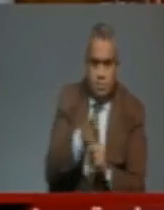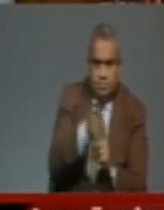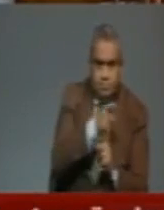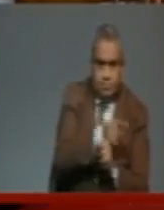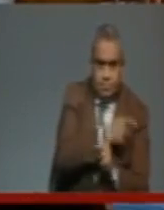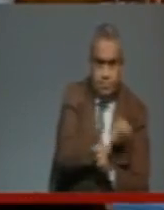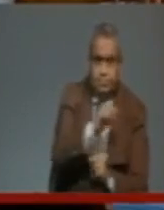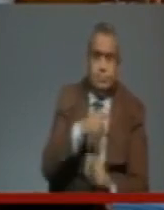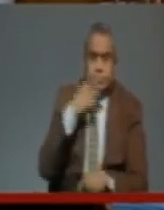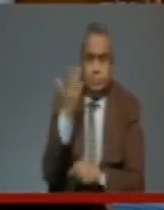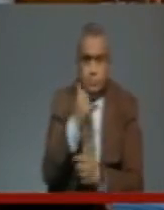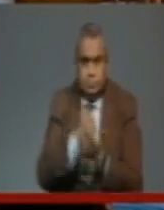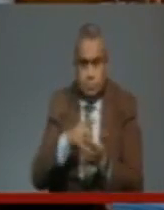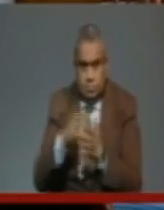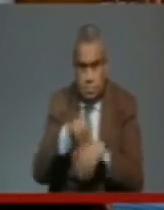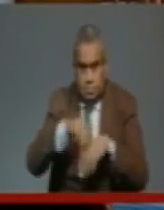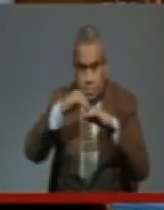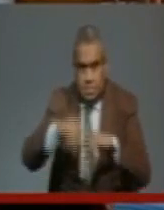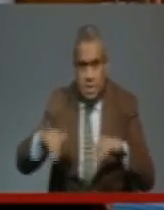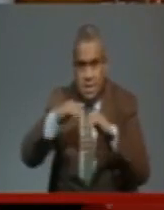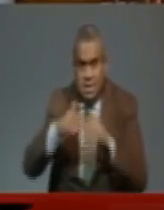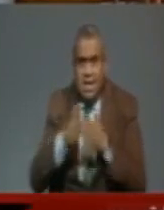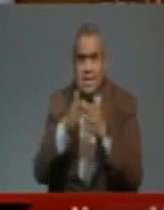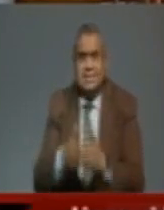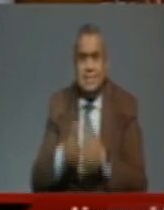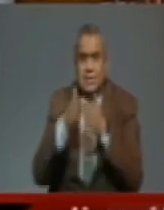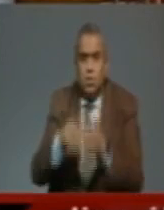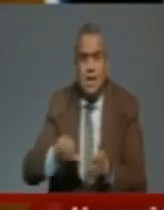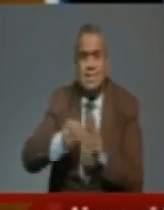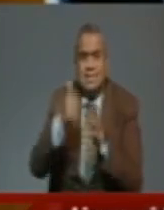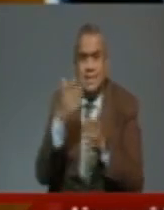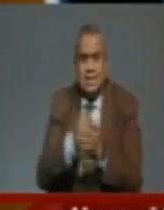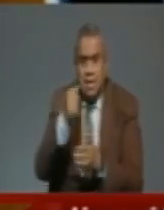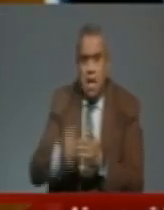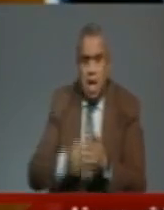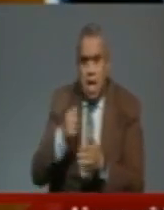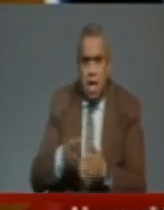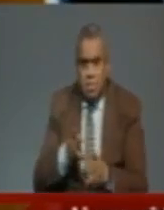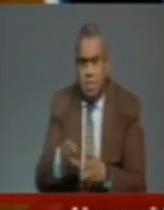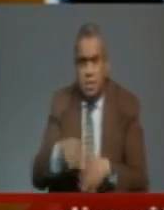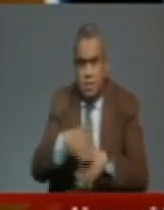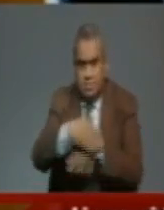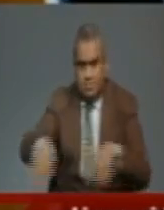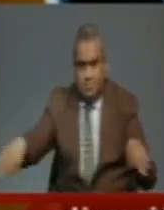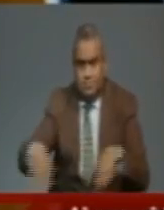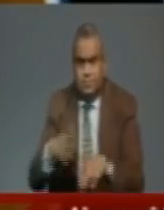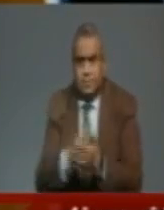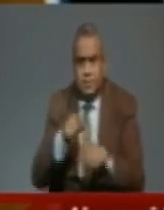لما جينا يا فندم نحفر قناه السويس الجديده فقطعنا خط السكه الحديد اللي هو كان شرق قناه